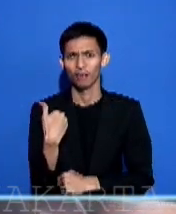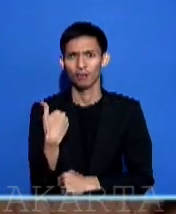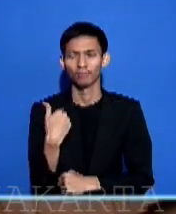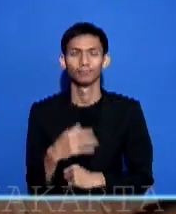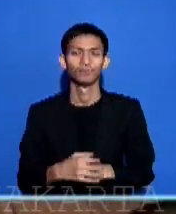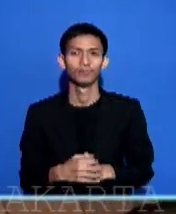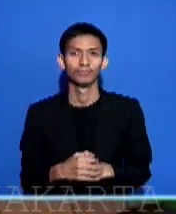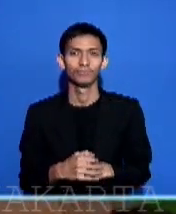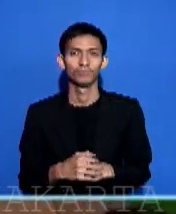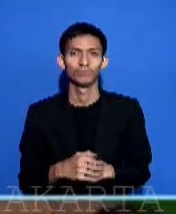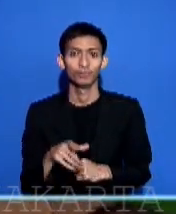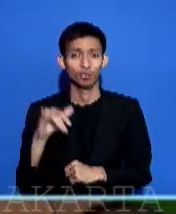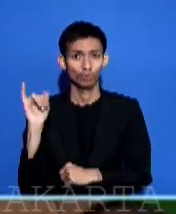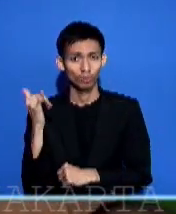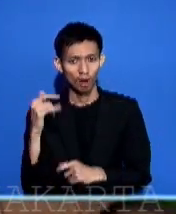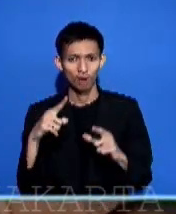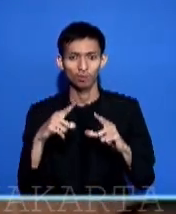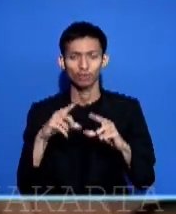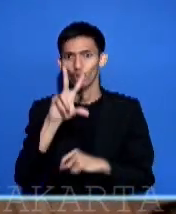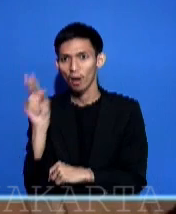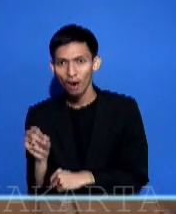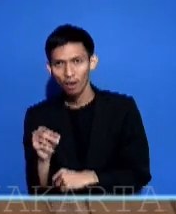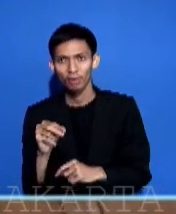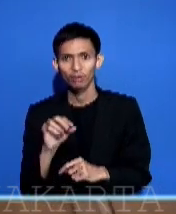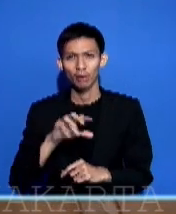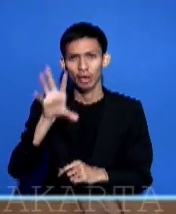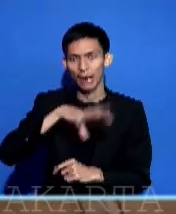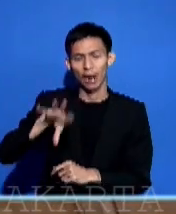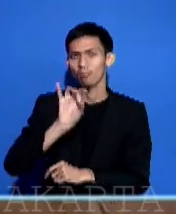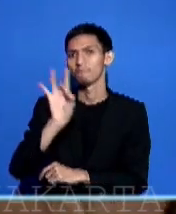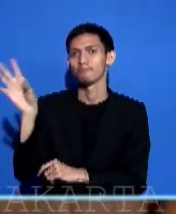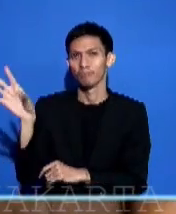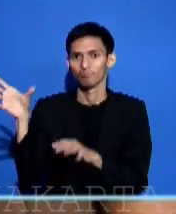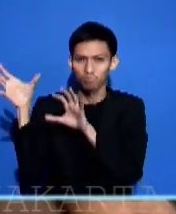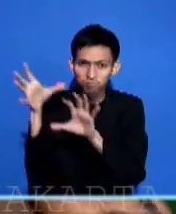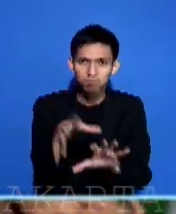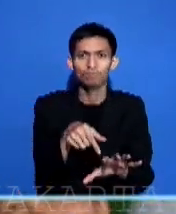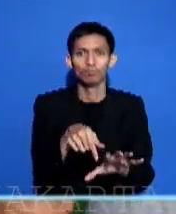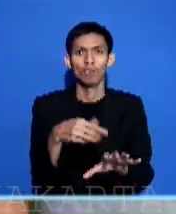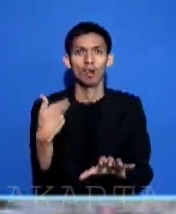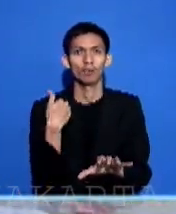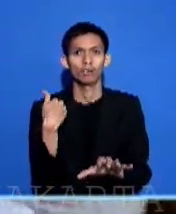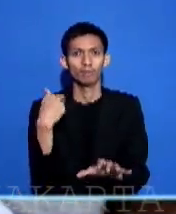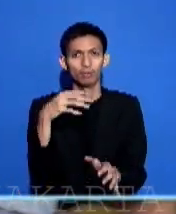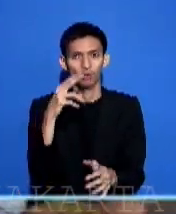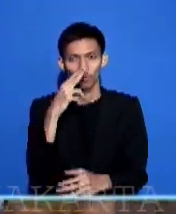Yogyakarta, Jawa Barat, maupun wilayah lainnya. Bahkan ada juga yang datang dari luar